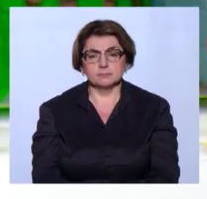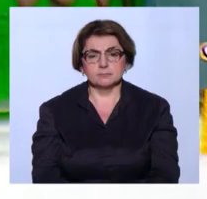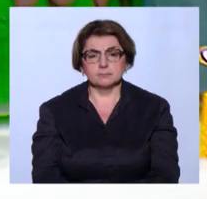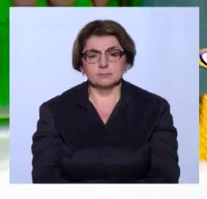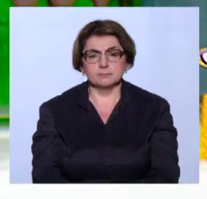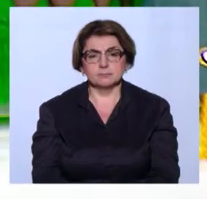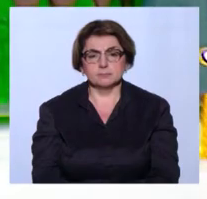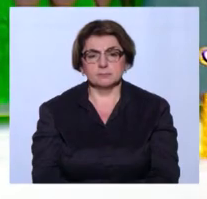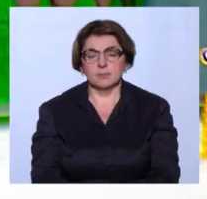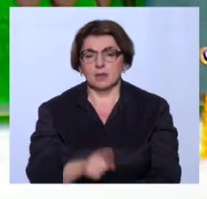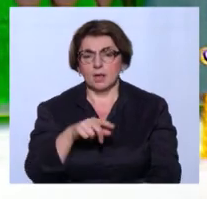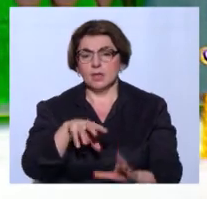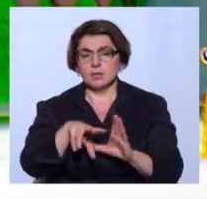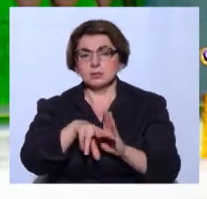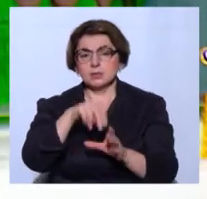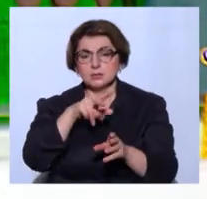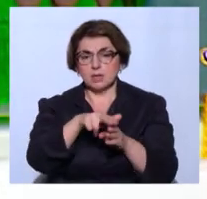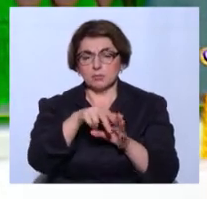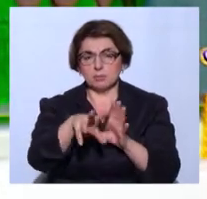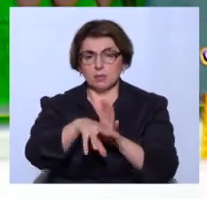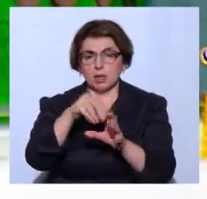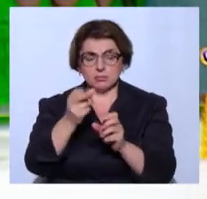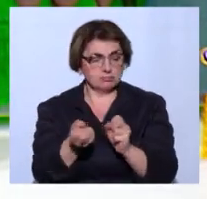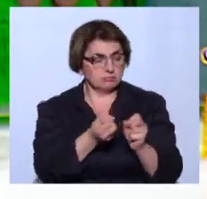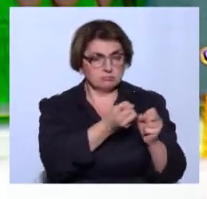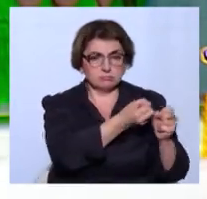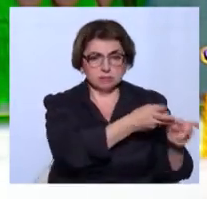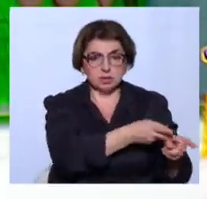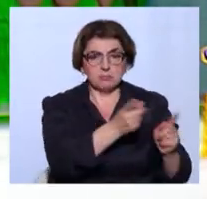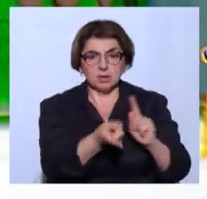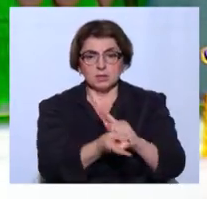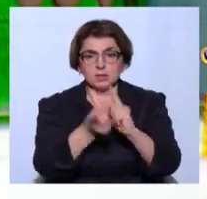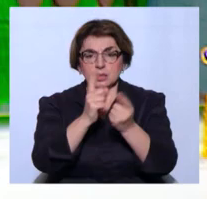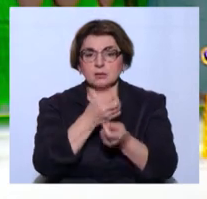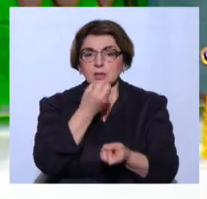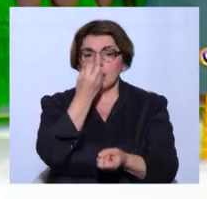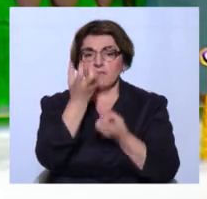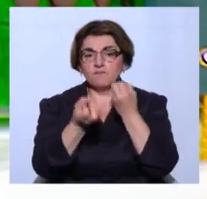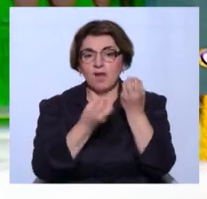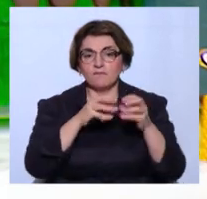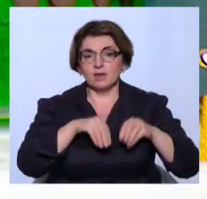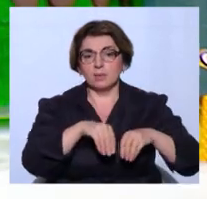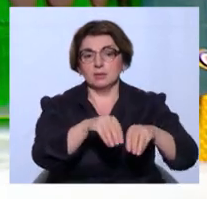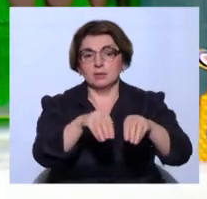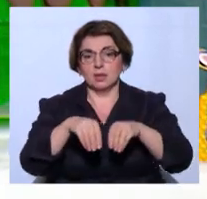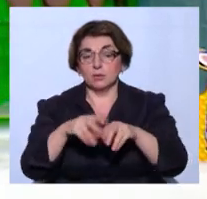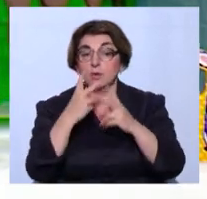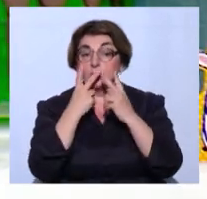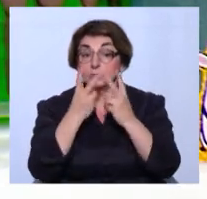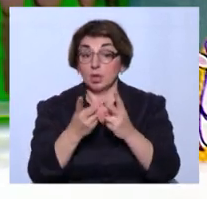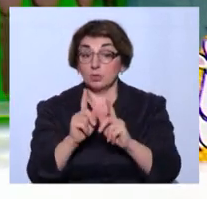და მათ ნაცვლად ყვავილები გააშენა, რადგან დაინახა,